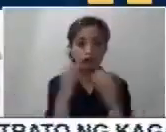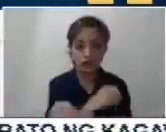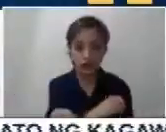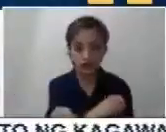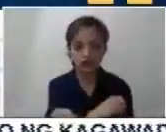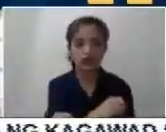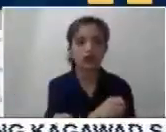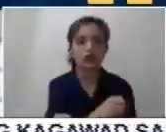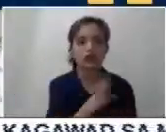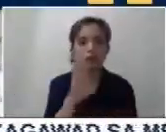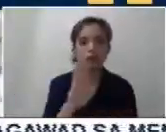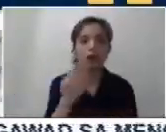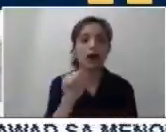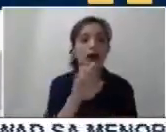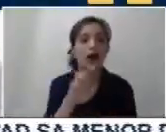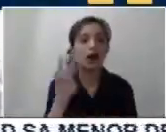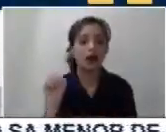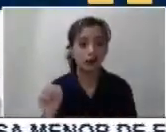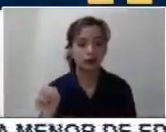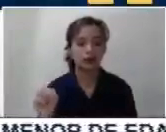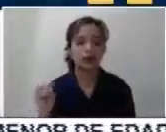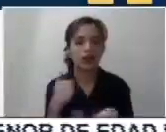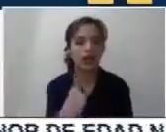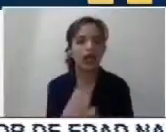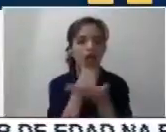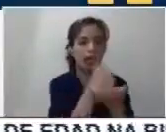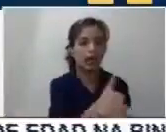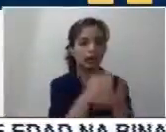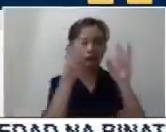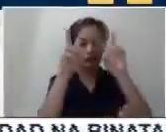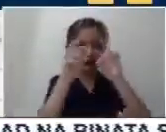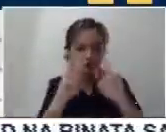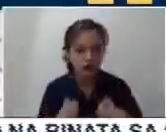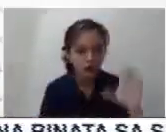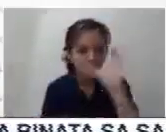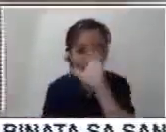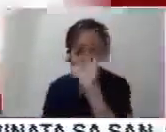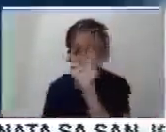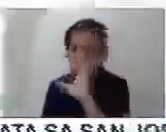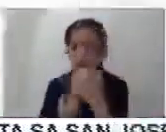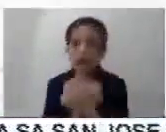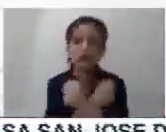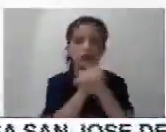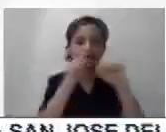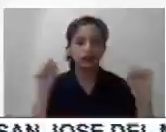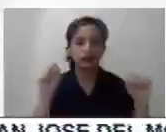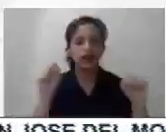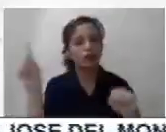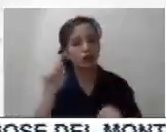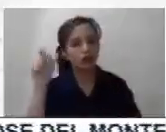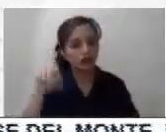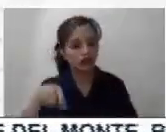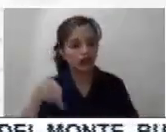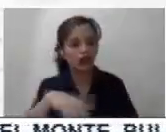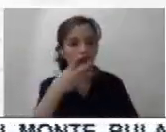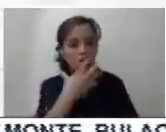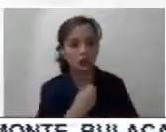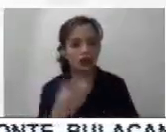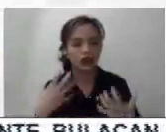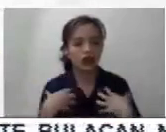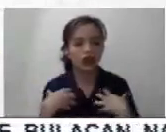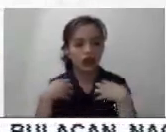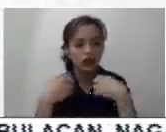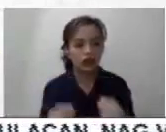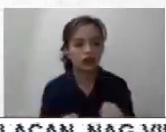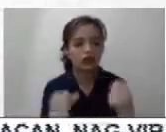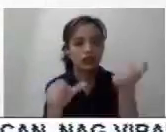AFP, binalaan ng kalihim ang publiko laban sa paglabas ng mga speculative statement tungkol sa nasabing insidente. Sa